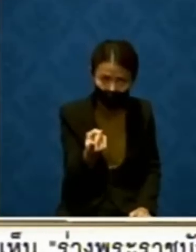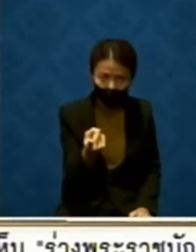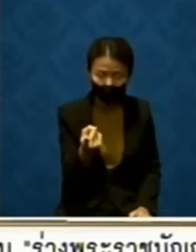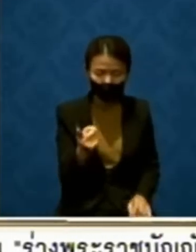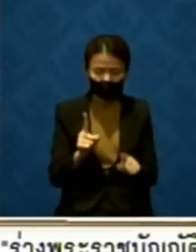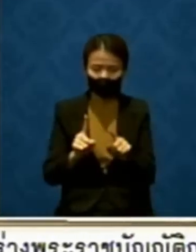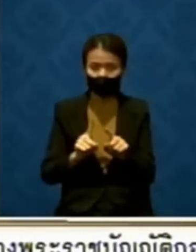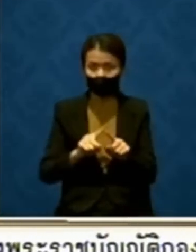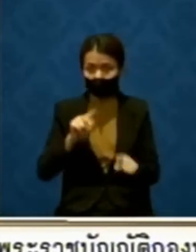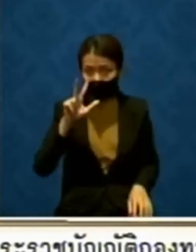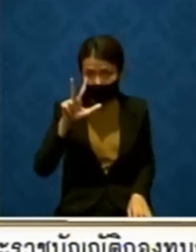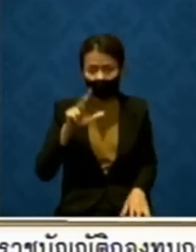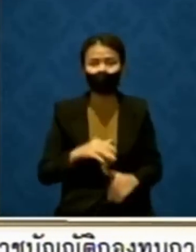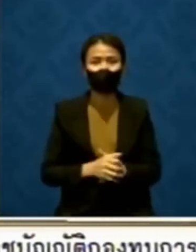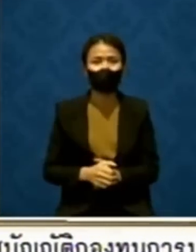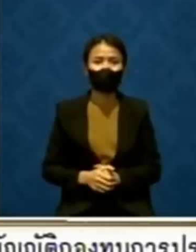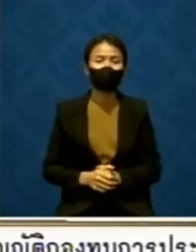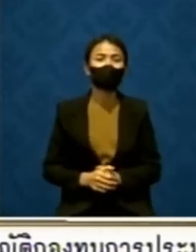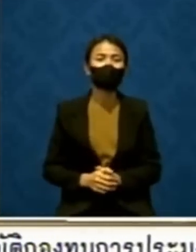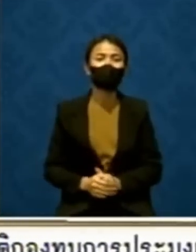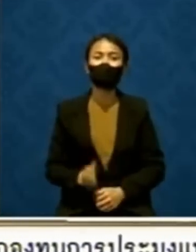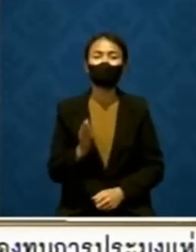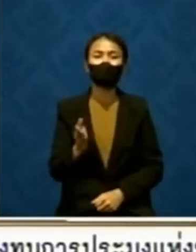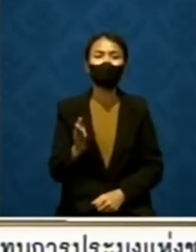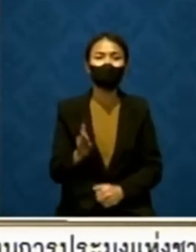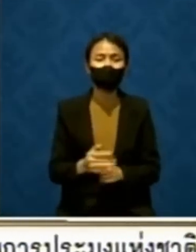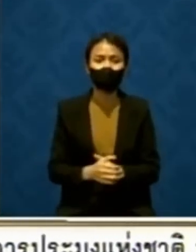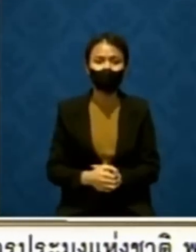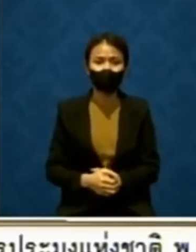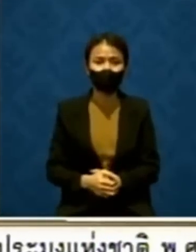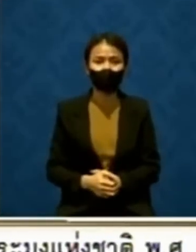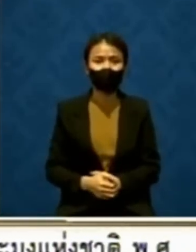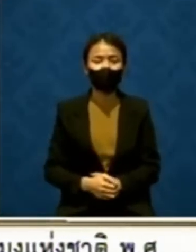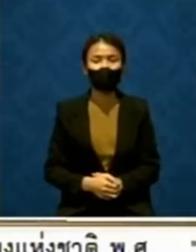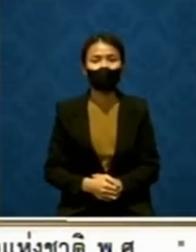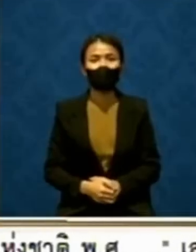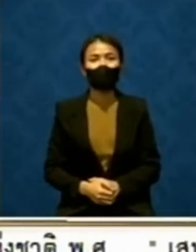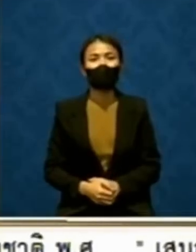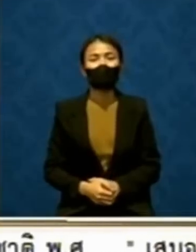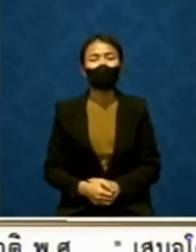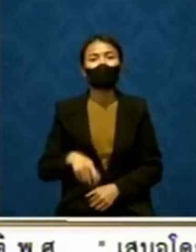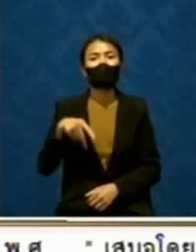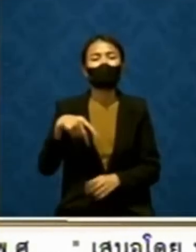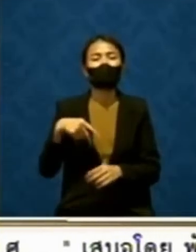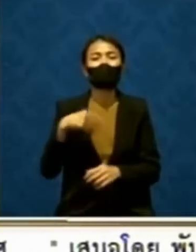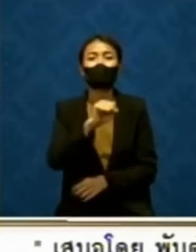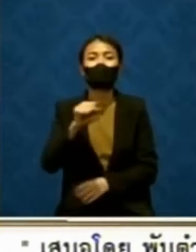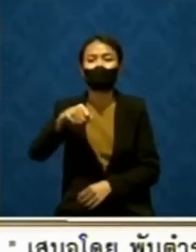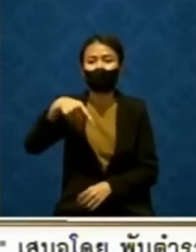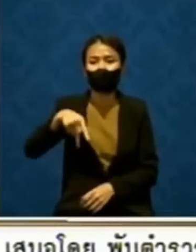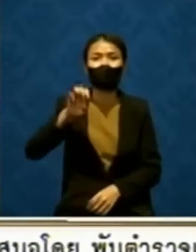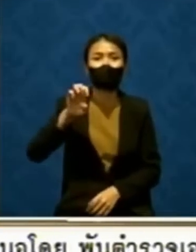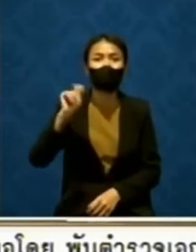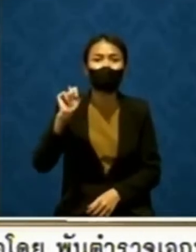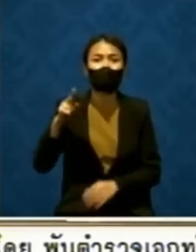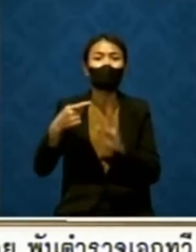เป็กระทู่ของท่าน พิทาริมเจริญรัฐถามท่านอะไรต รัสมัที่ซึ่งเรื่องนี้ เกี่ยวของกั